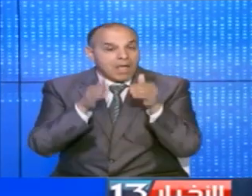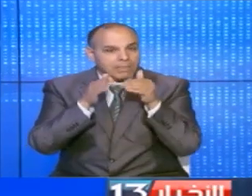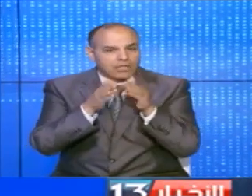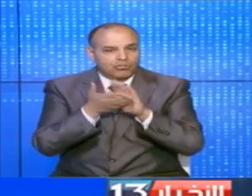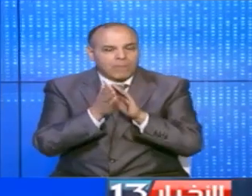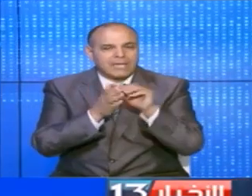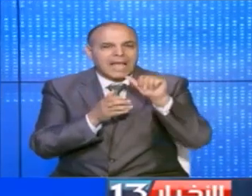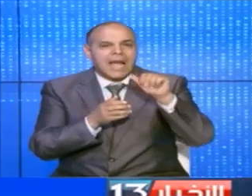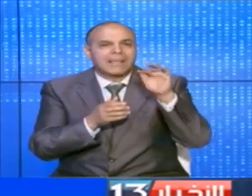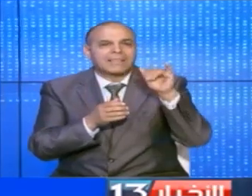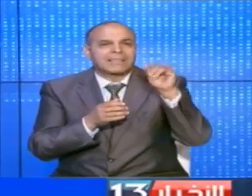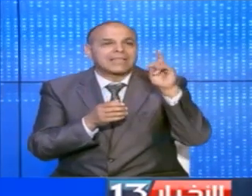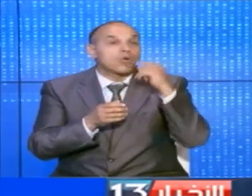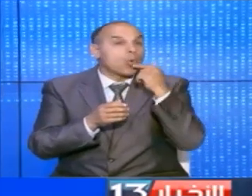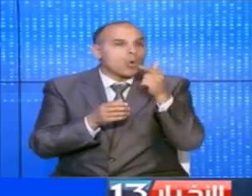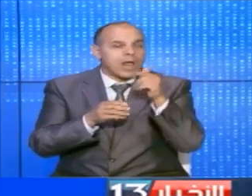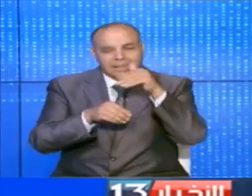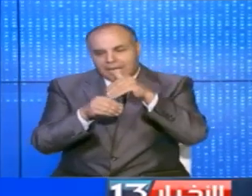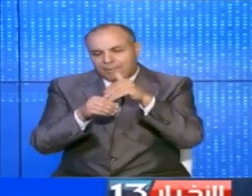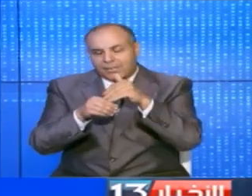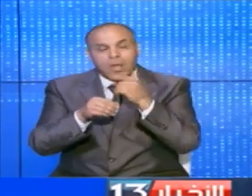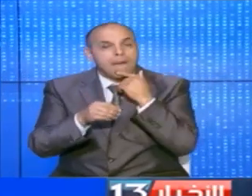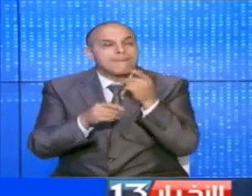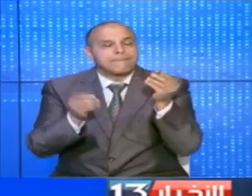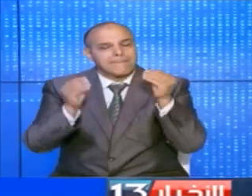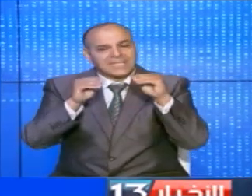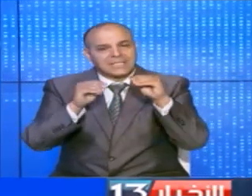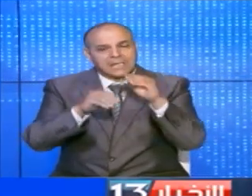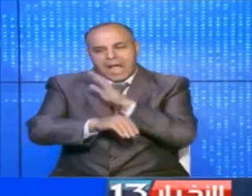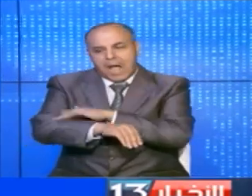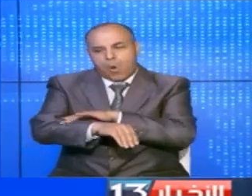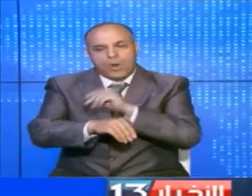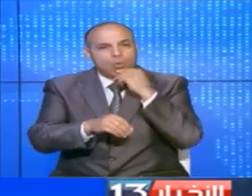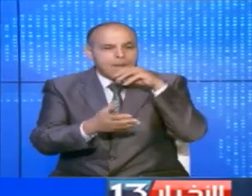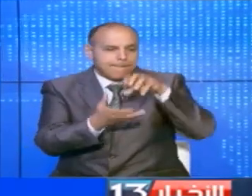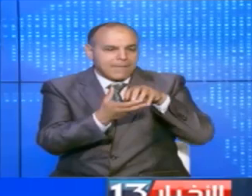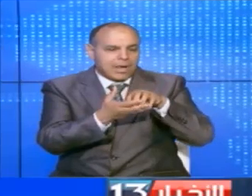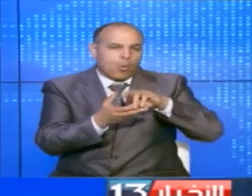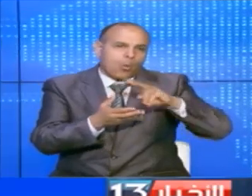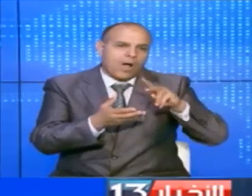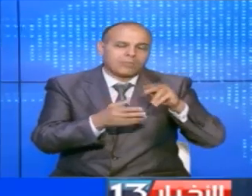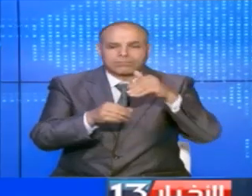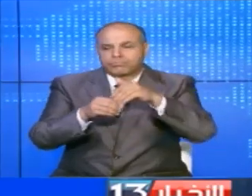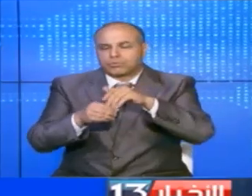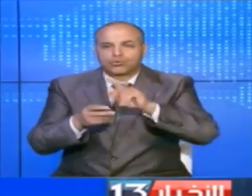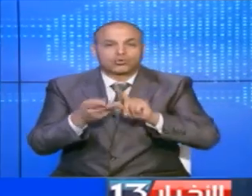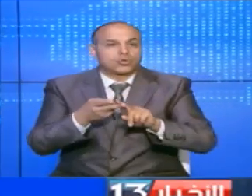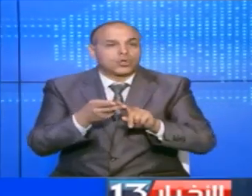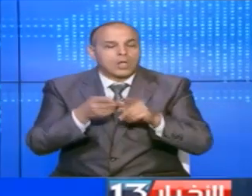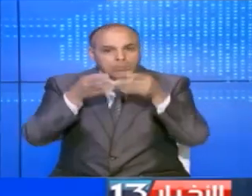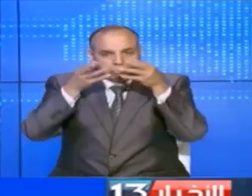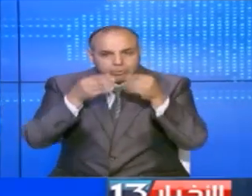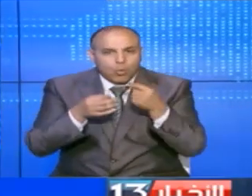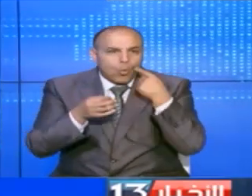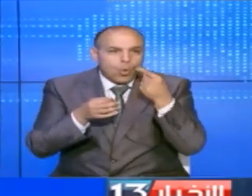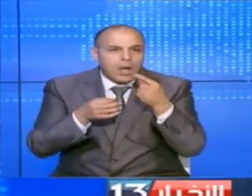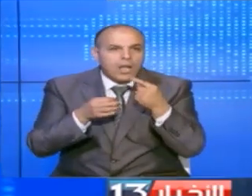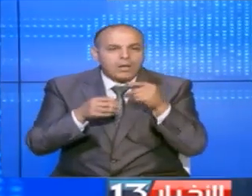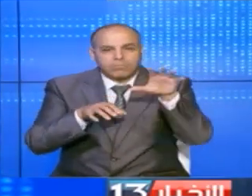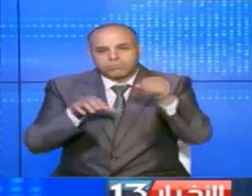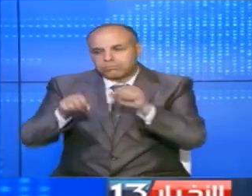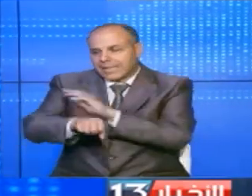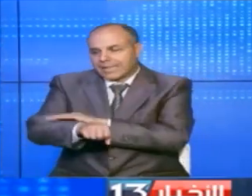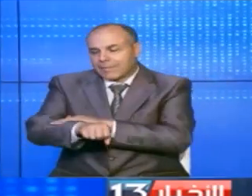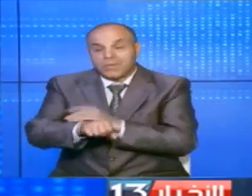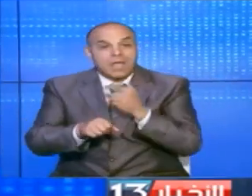جمعيه تعاطي بهيئه الانتخابات بمزيد تكوين اعوان مراكز و مكاتب الاقتراع والتدقيق في عمليه امتداد هم